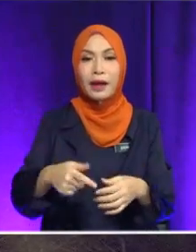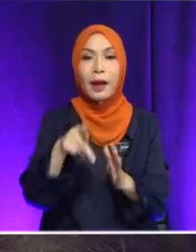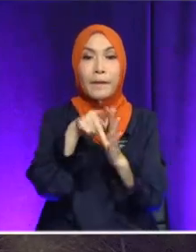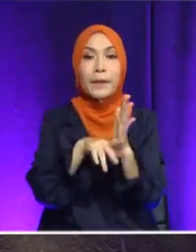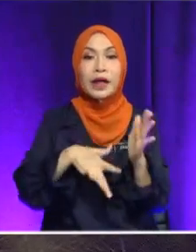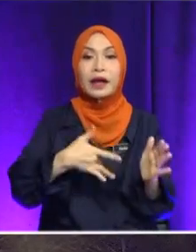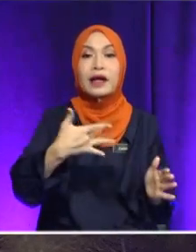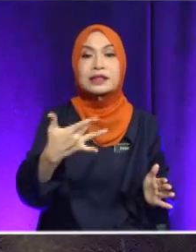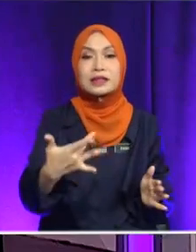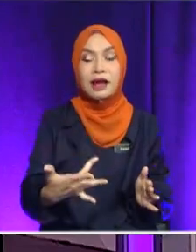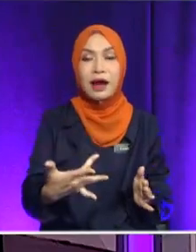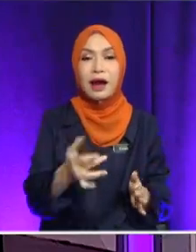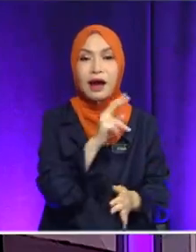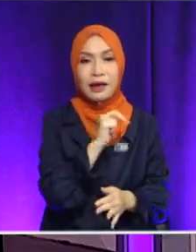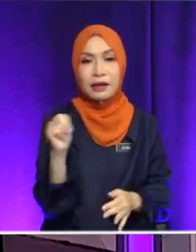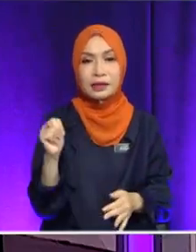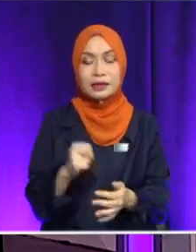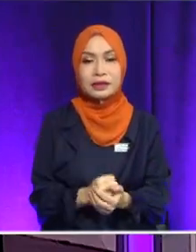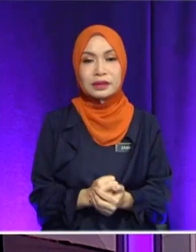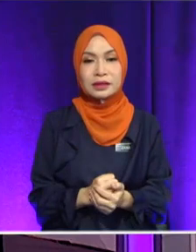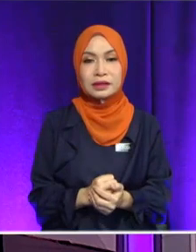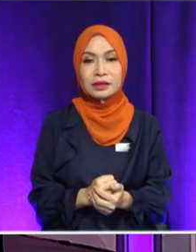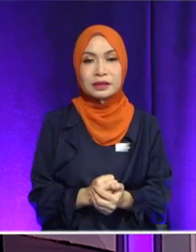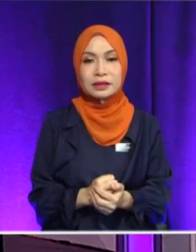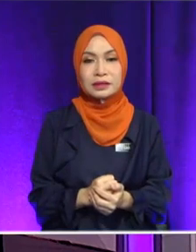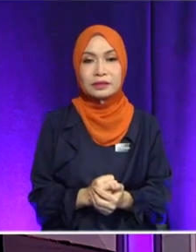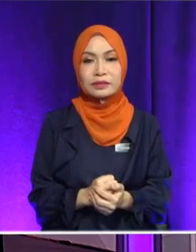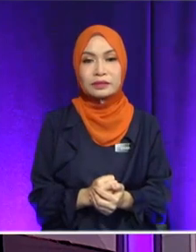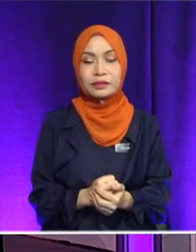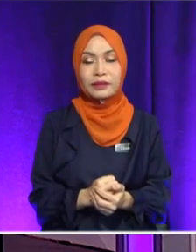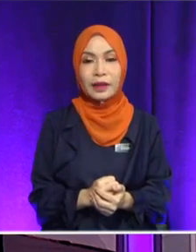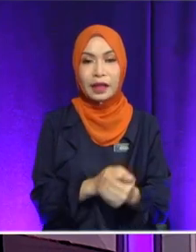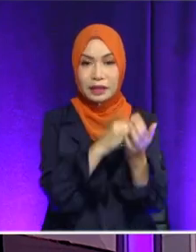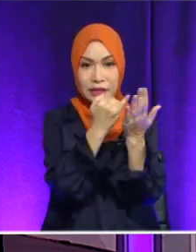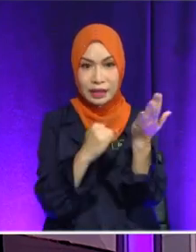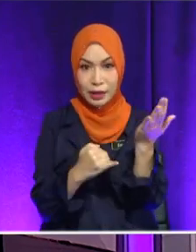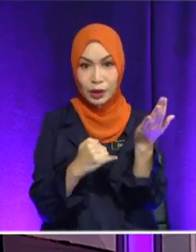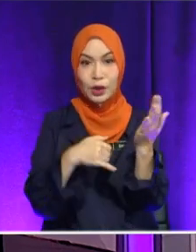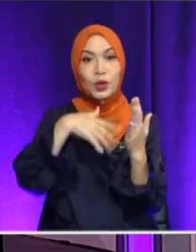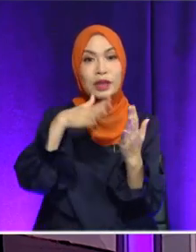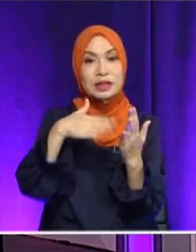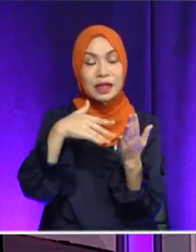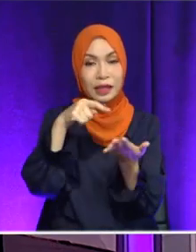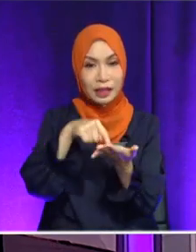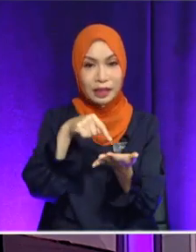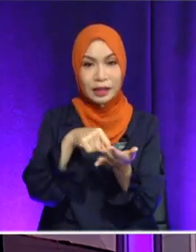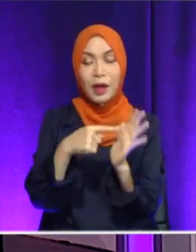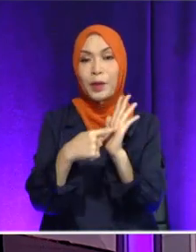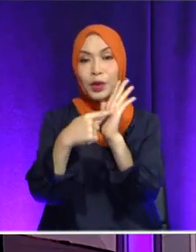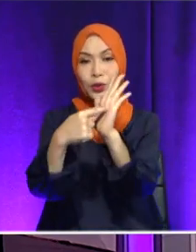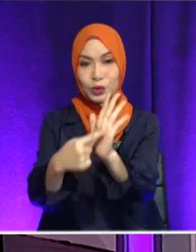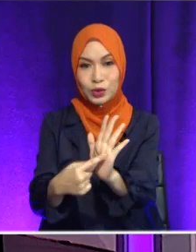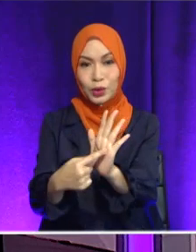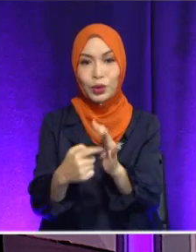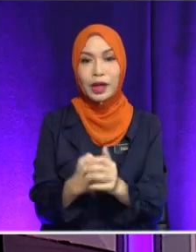kita tengok di sini adalah seni adalah ini manifesi perasaan dan juga kekerasan emosi pelukis oke maksudnya karya ini dia mewakili